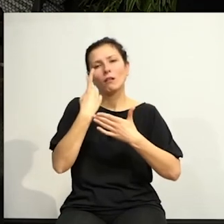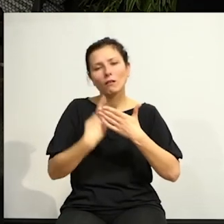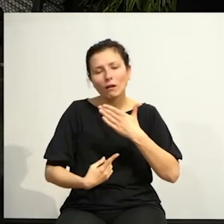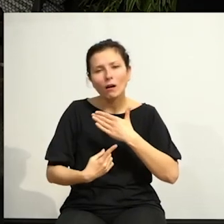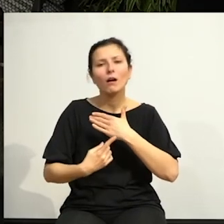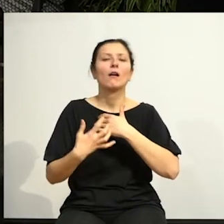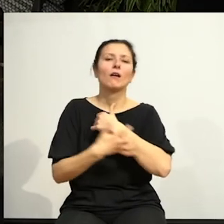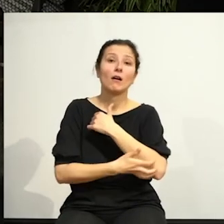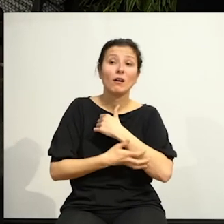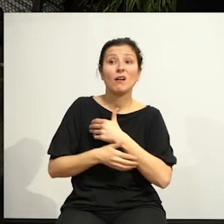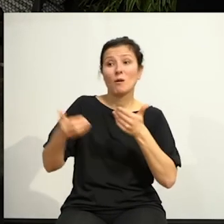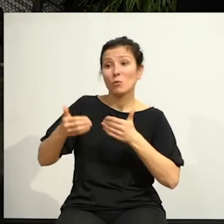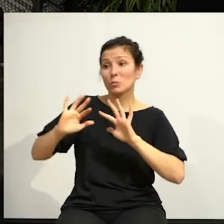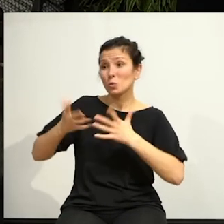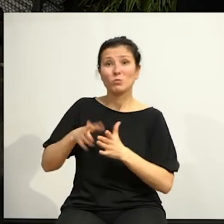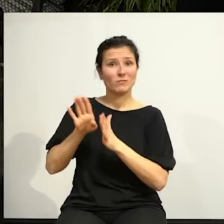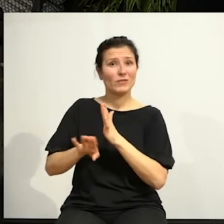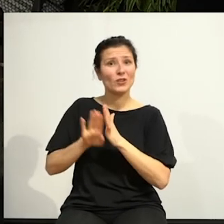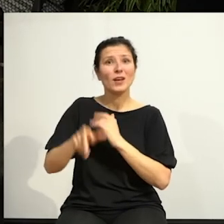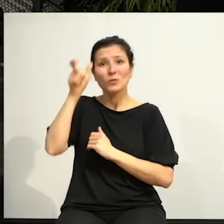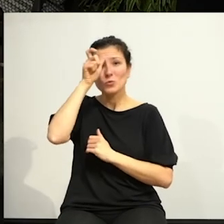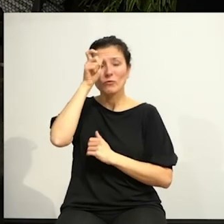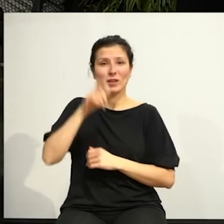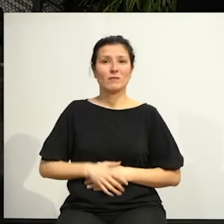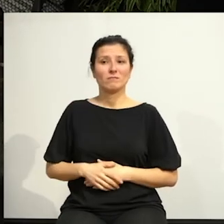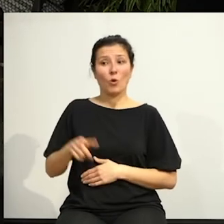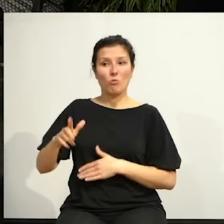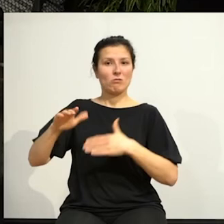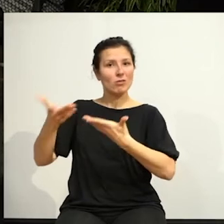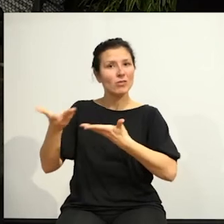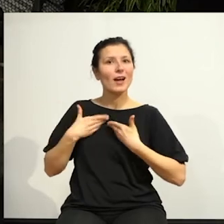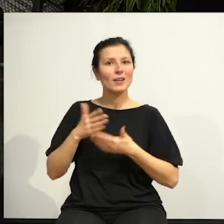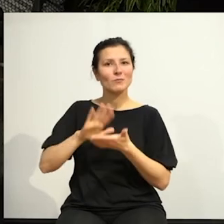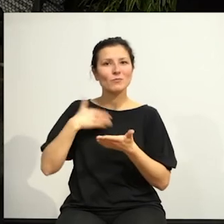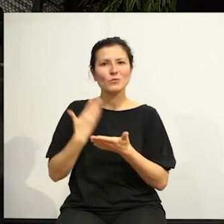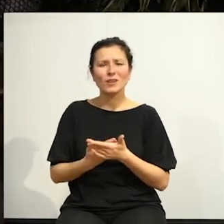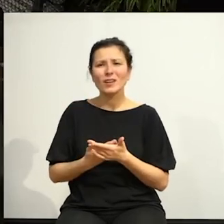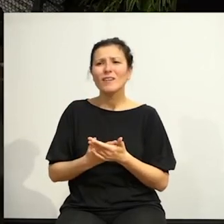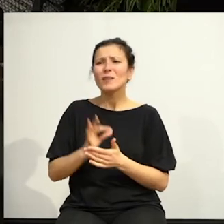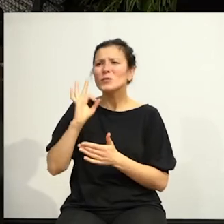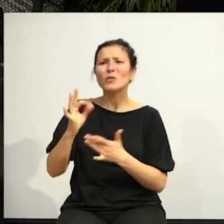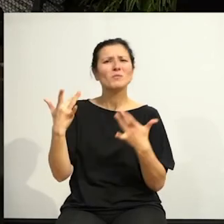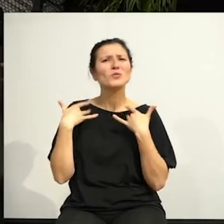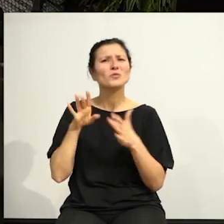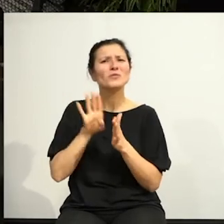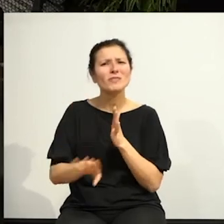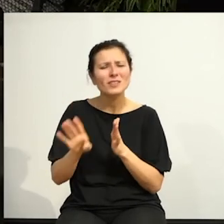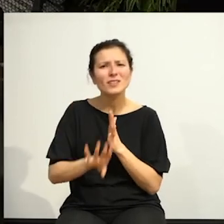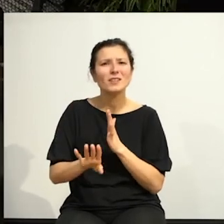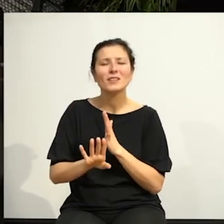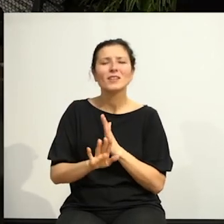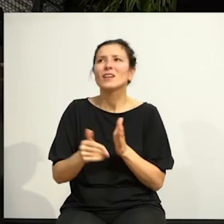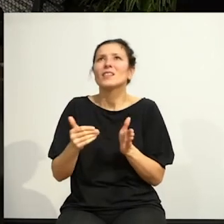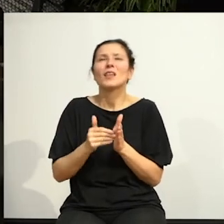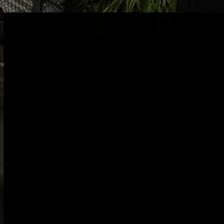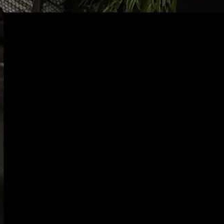może być zwyczajnym człowiekiem, który daje nam przykład tego, że w tej zwyczajności nie trzeba być